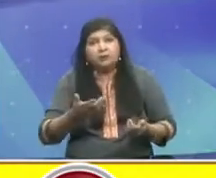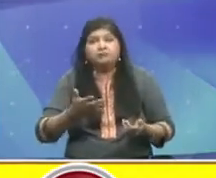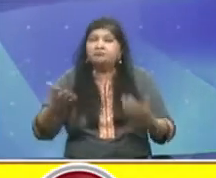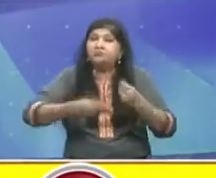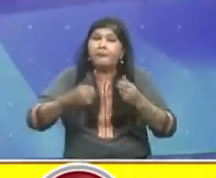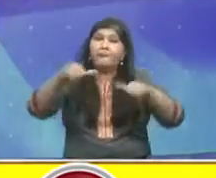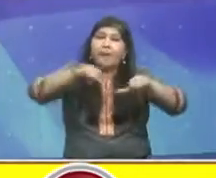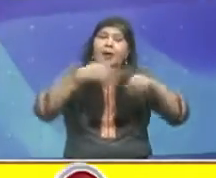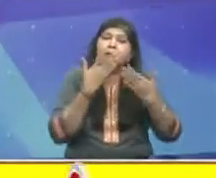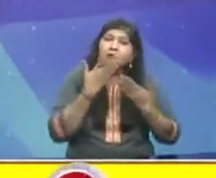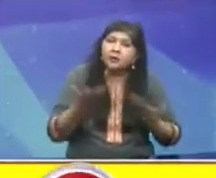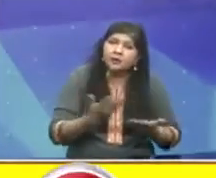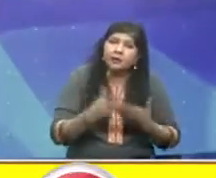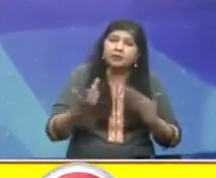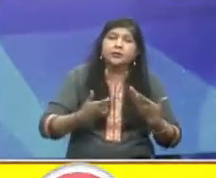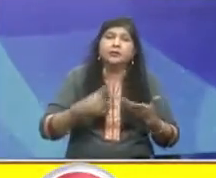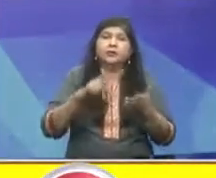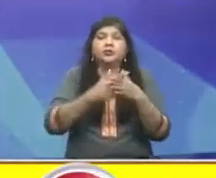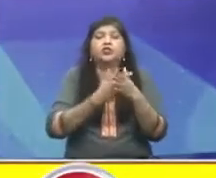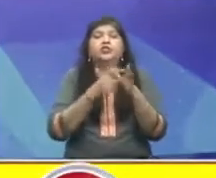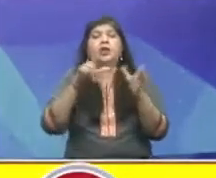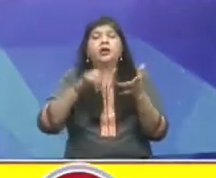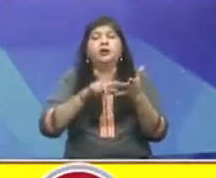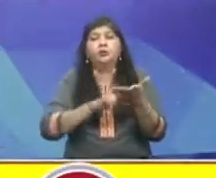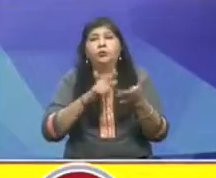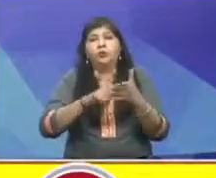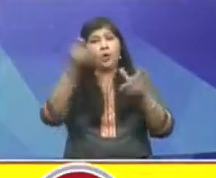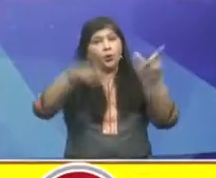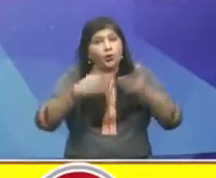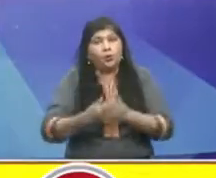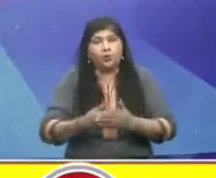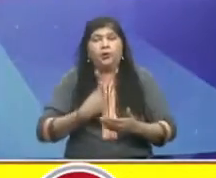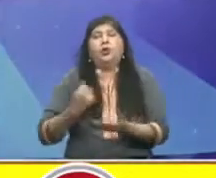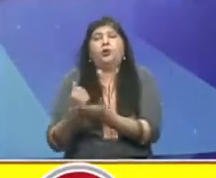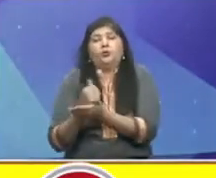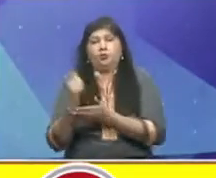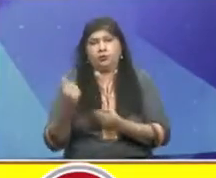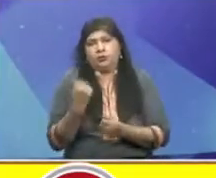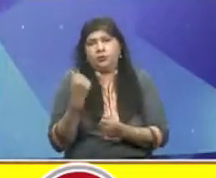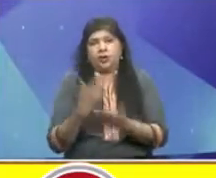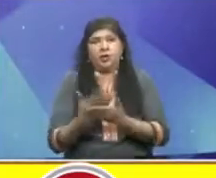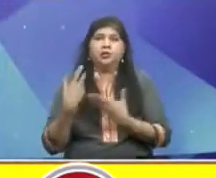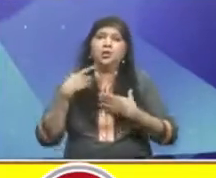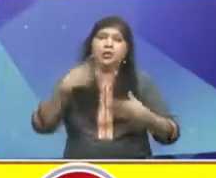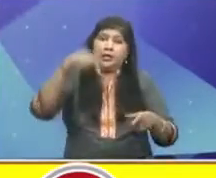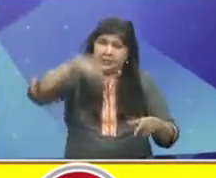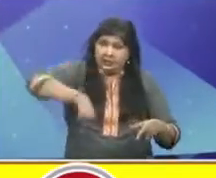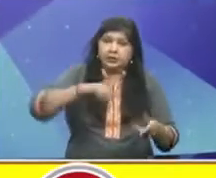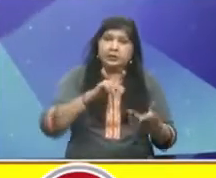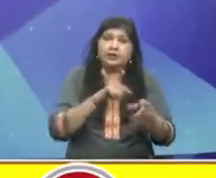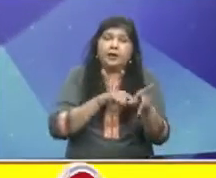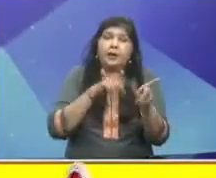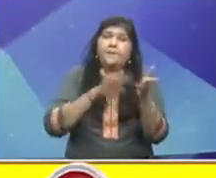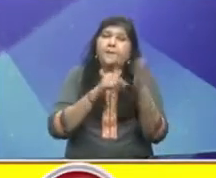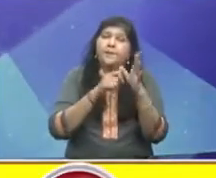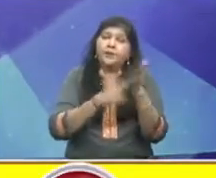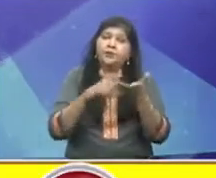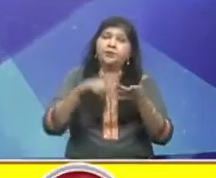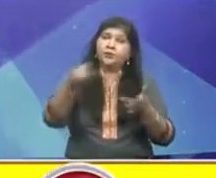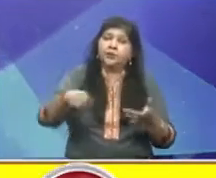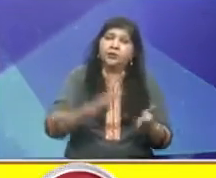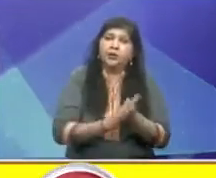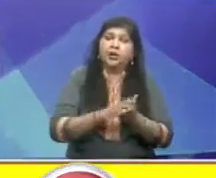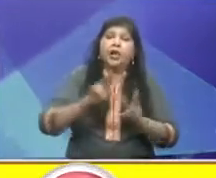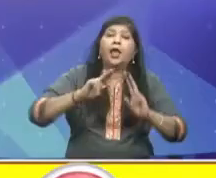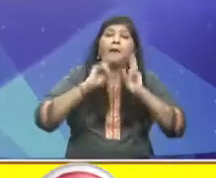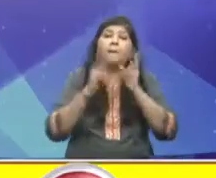खड़ा हो गया था। जालौन के लोगों ने स्थिति को बदलने का बीड़ा उठाया। इसी साल मार्च में इसके लिए